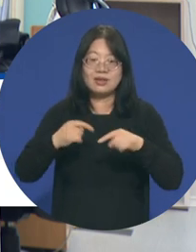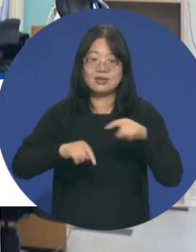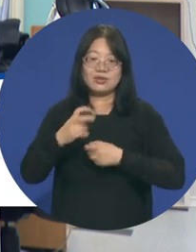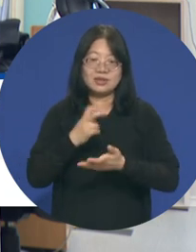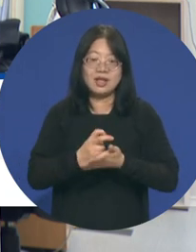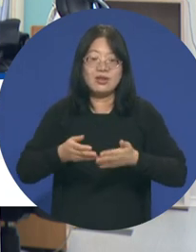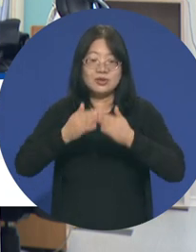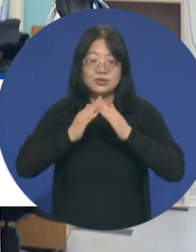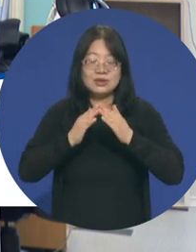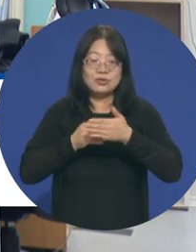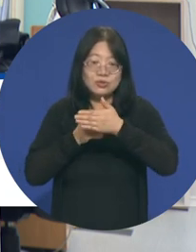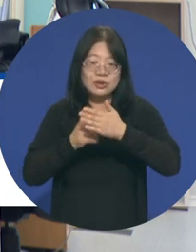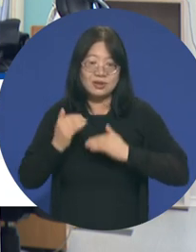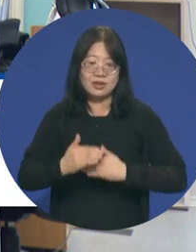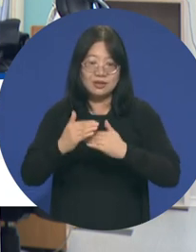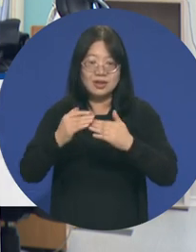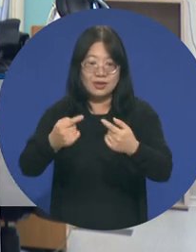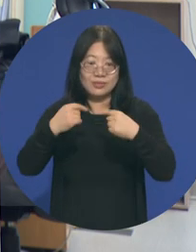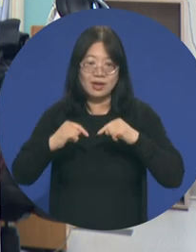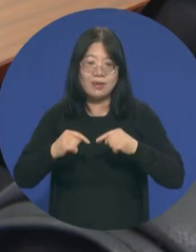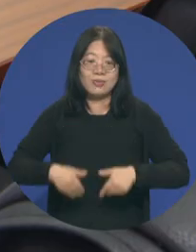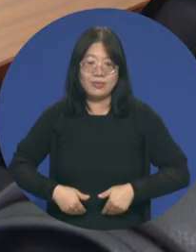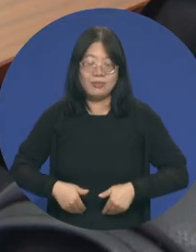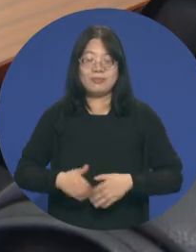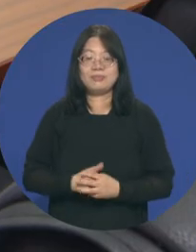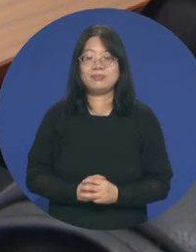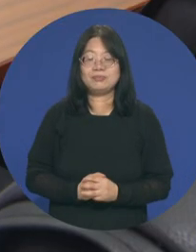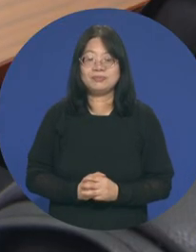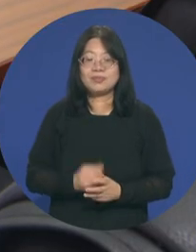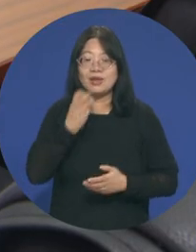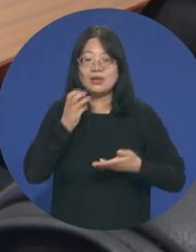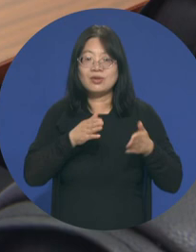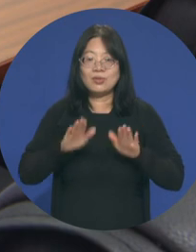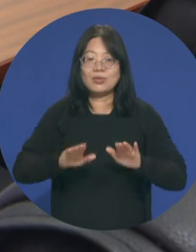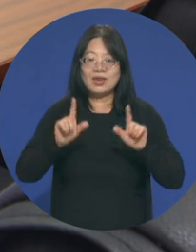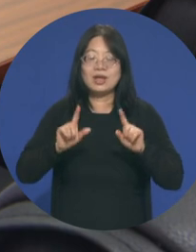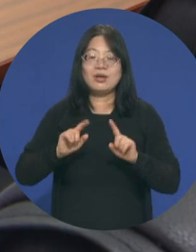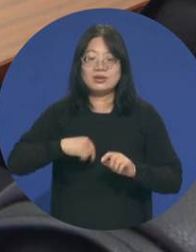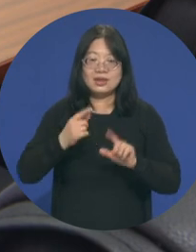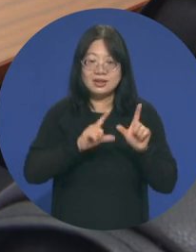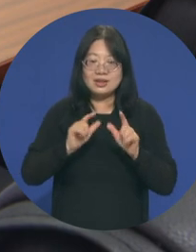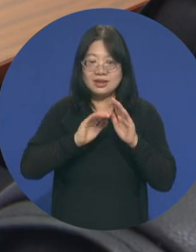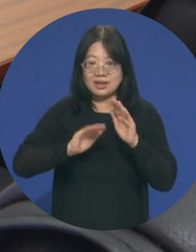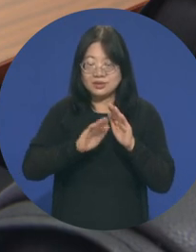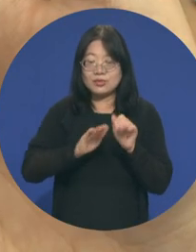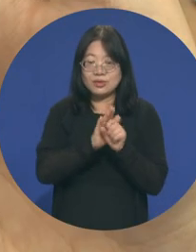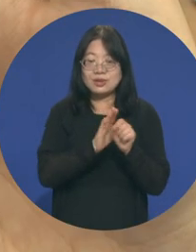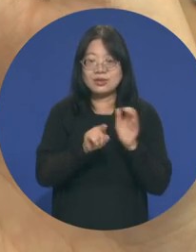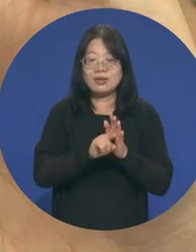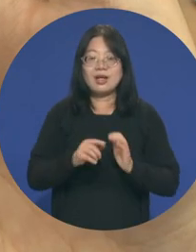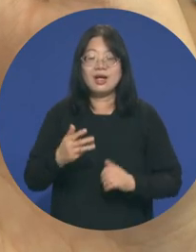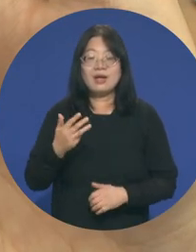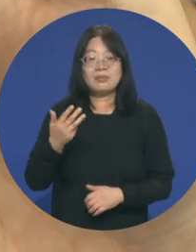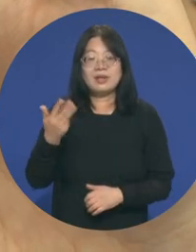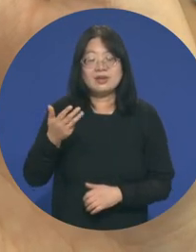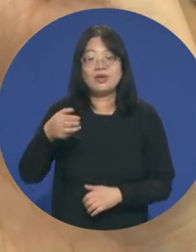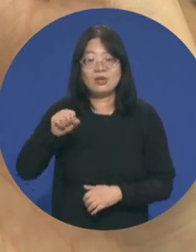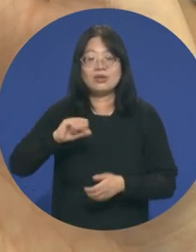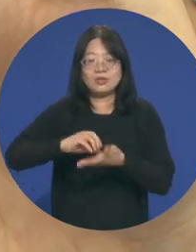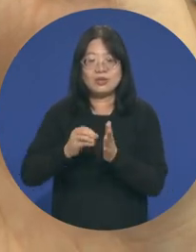추진 과정에 참여하는 것이 필요하다고 생각하여 경기도는 올해 1인 가구 지원을 위해 8천여억 원의 예산을